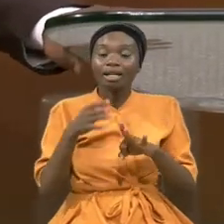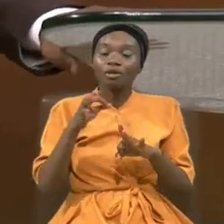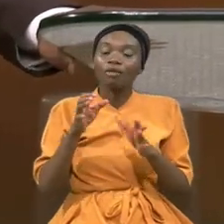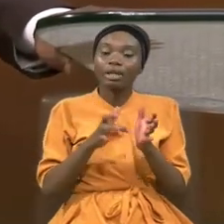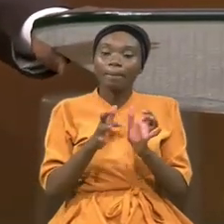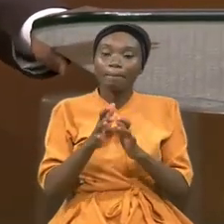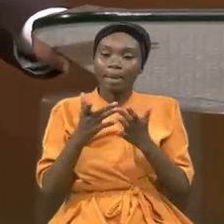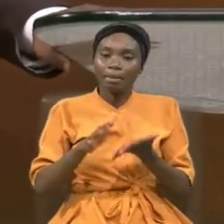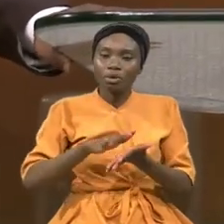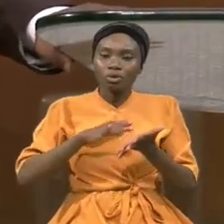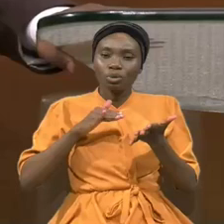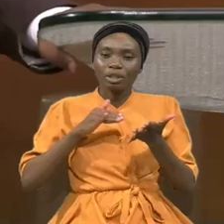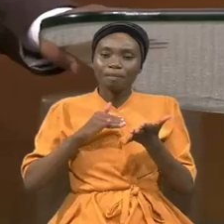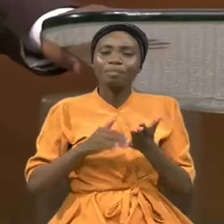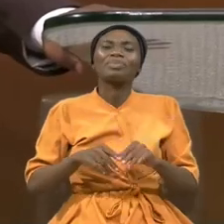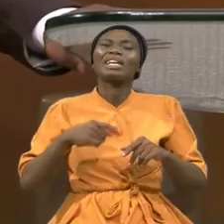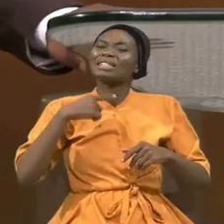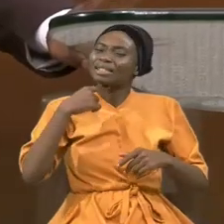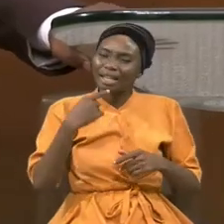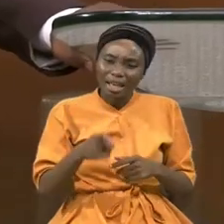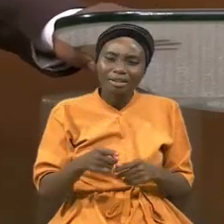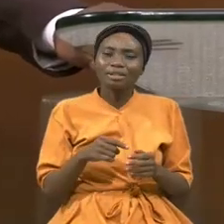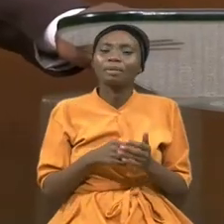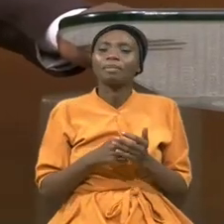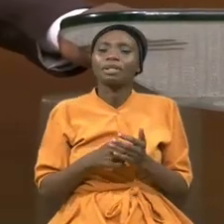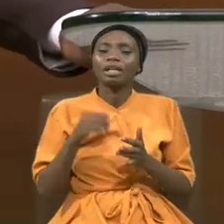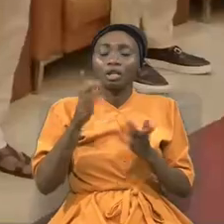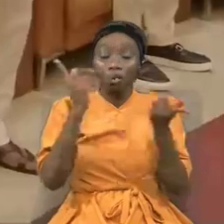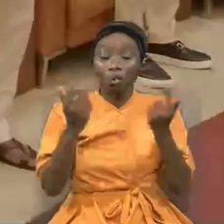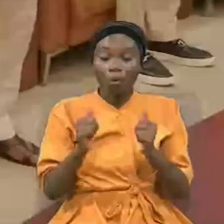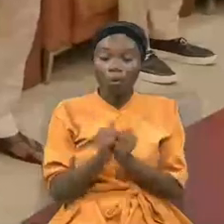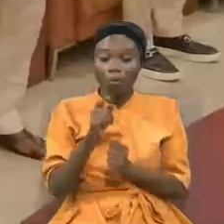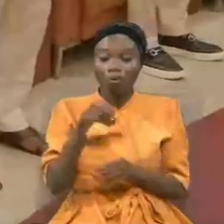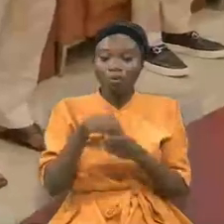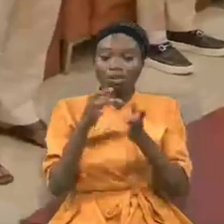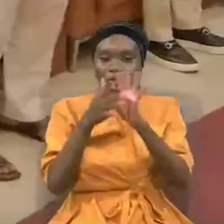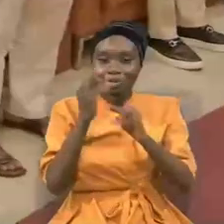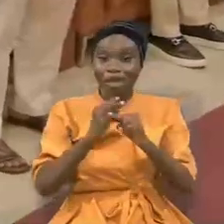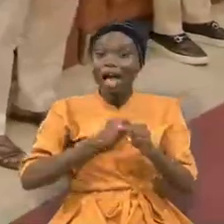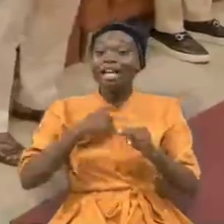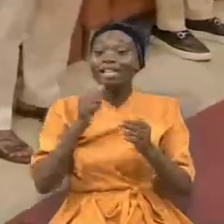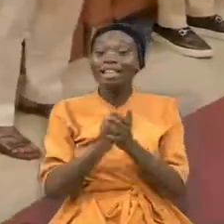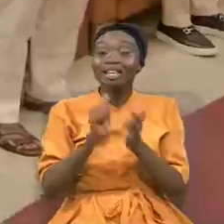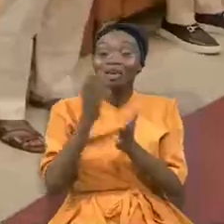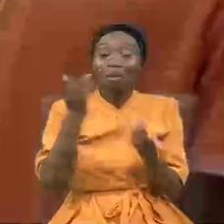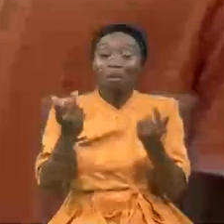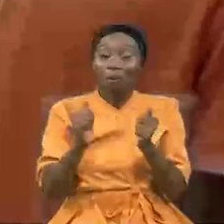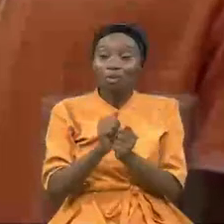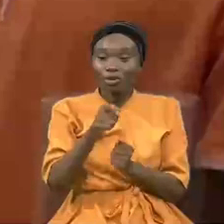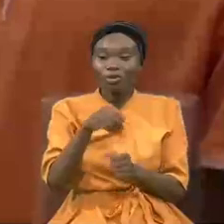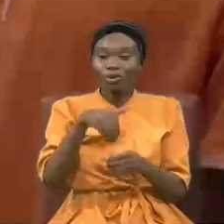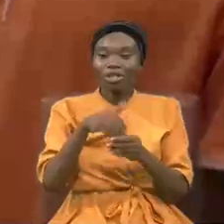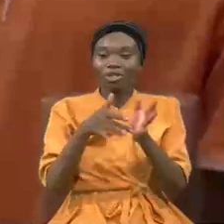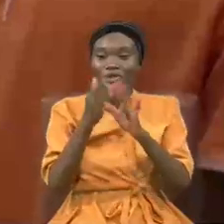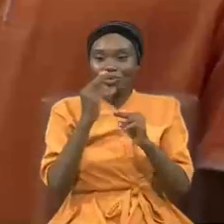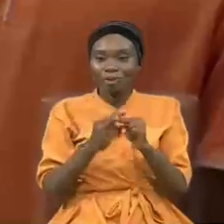l'étude biblique. Alors, il faut les influencer qu'ils viennent avec vous. Ils viendront avec vous.